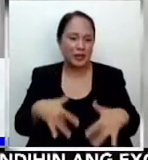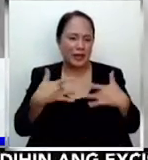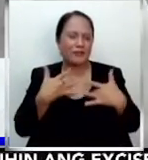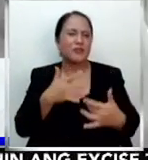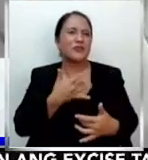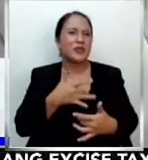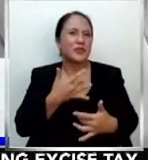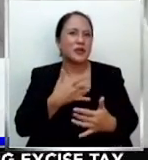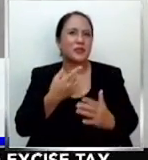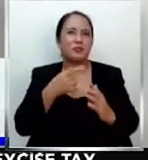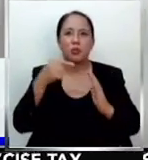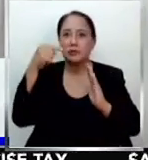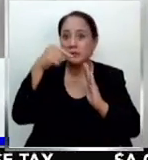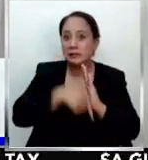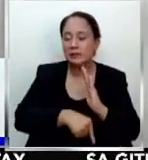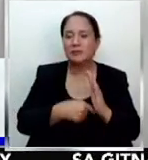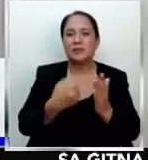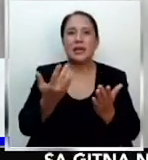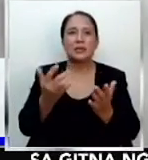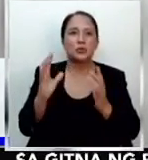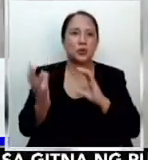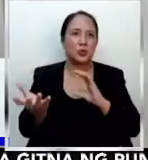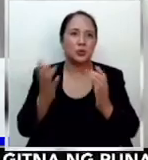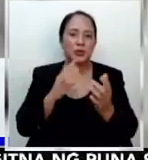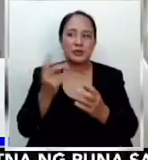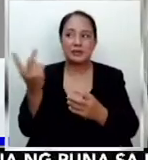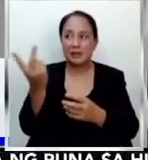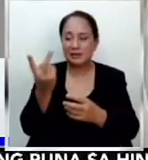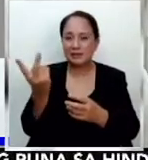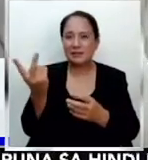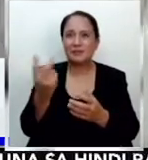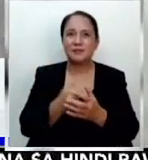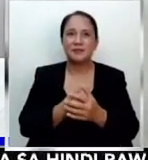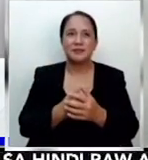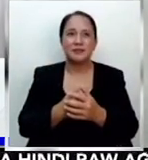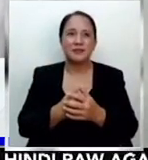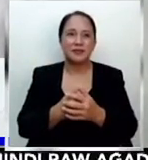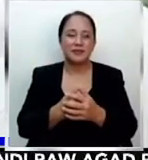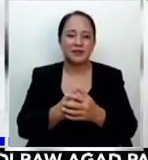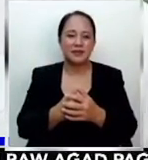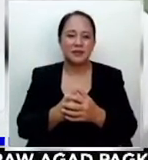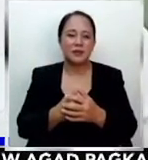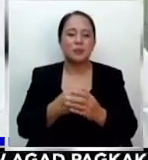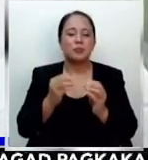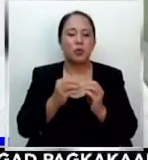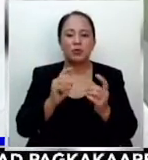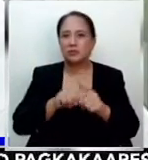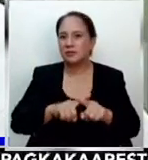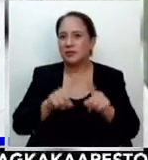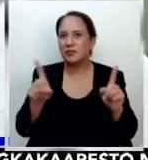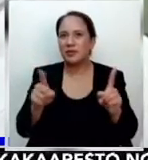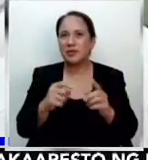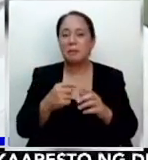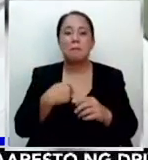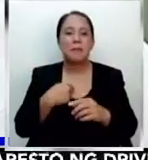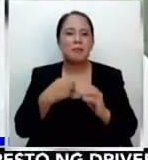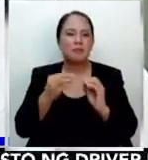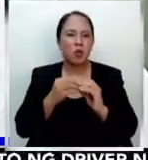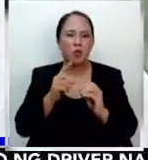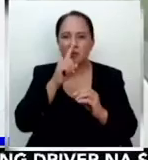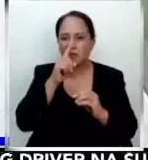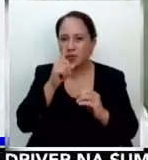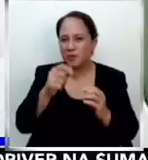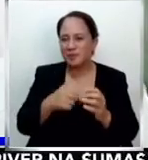deeper compared din kay Fonzie and Lenlen or kay Gavin and Raya. Talagang magkaiba po. Naku naman dito yung masungit, di